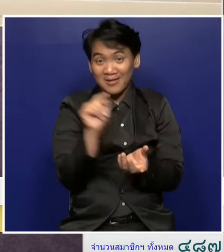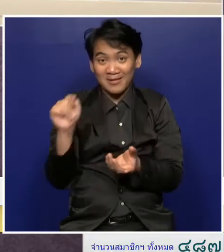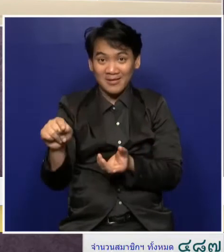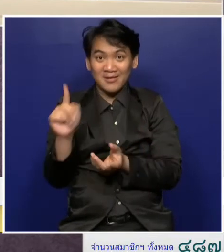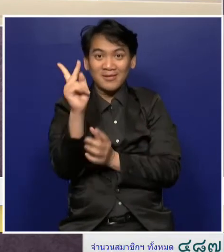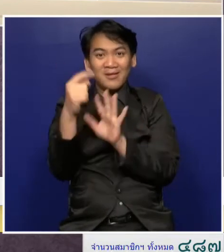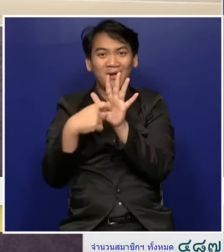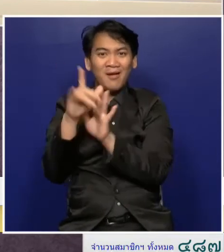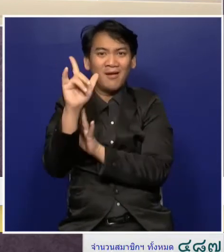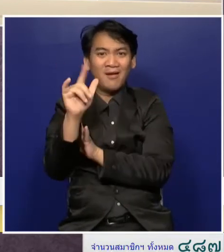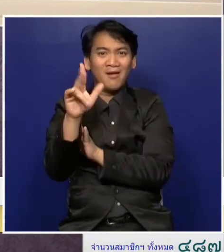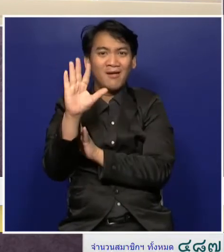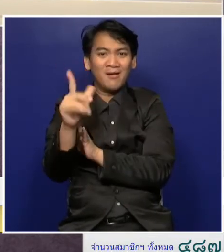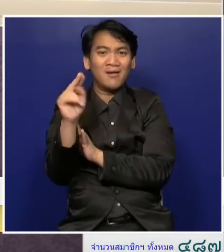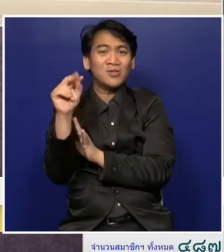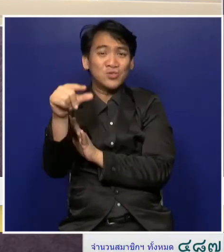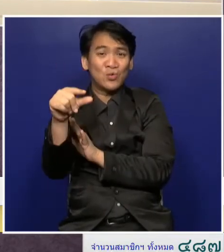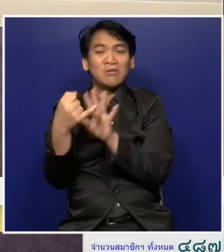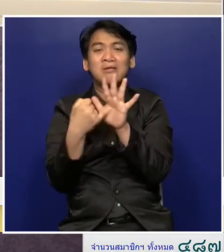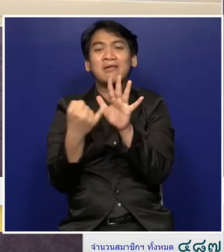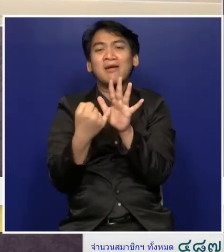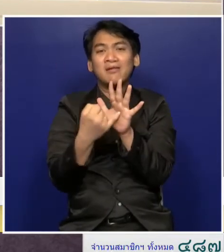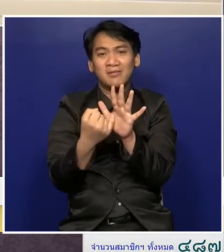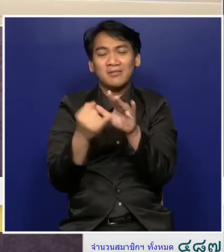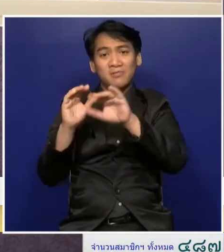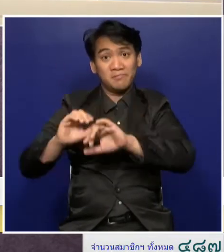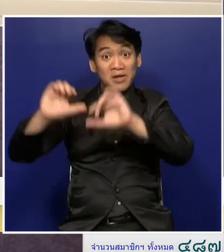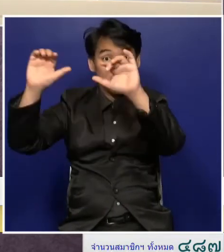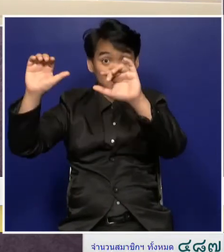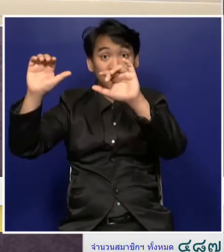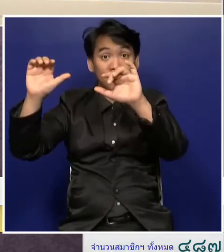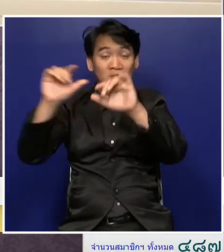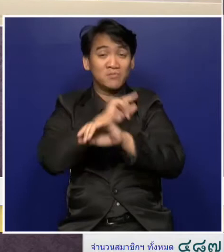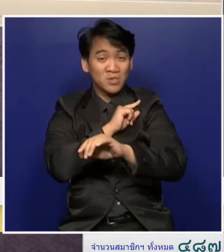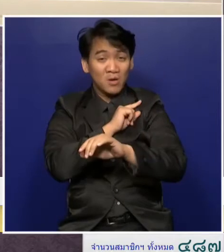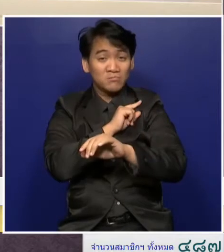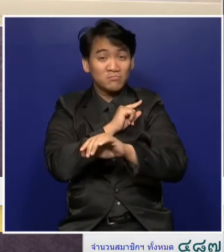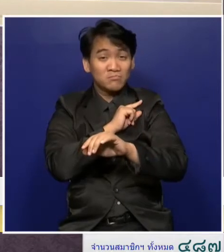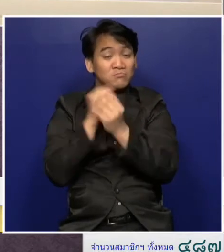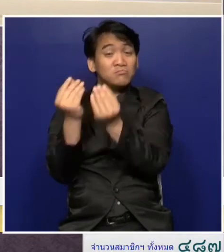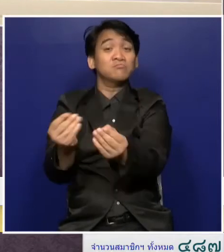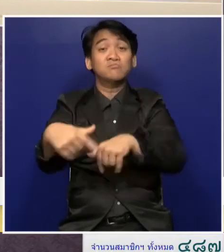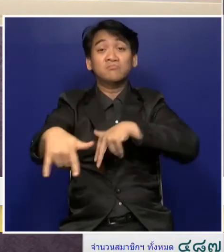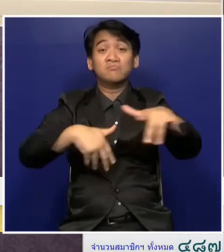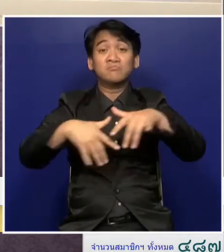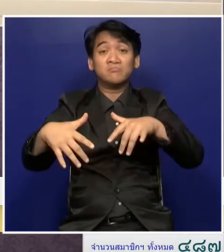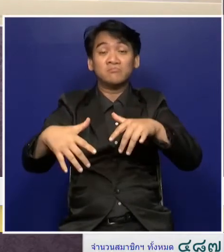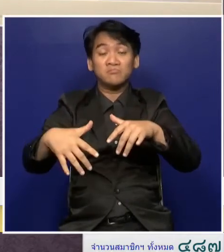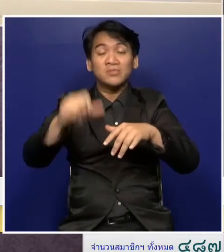การเข้าถึงไม่ใชเข้าถงได้ špe dagภาหทวันนี้ภาคหลัทมีอำนาจ